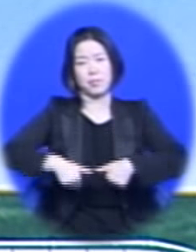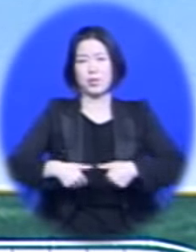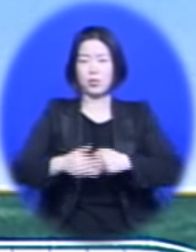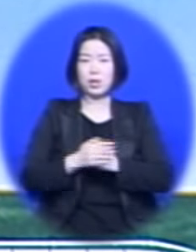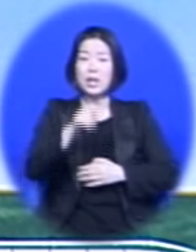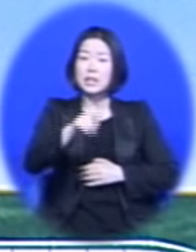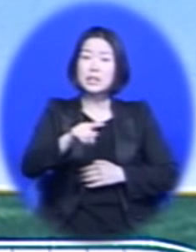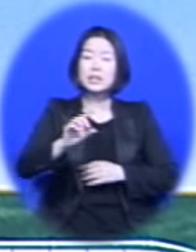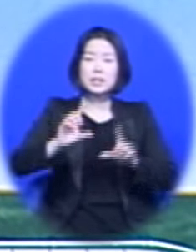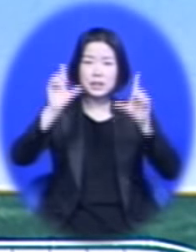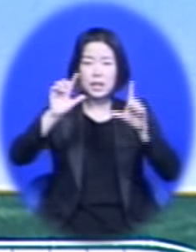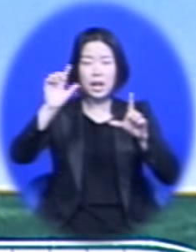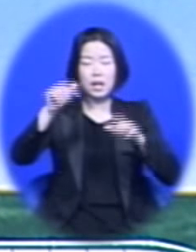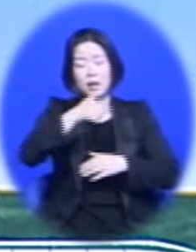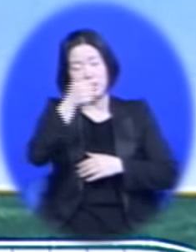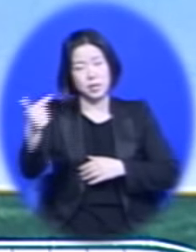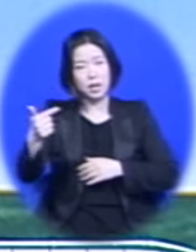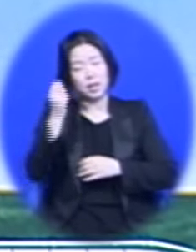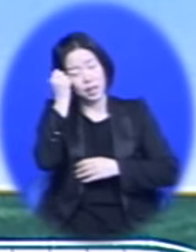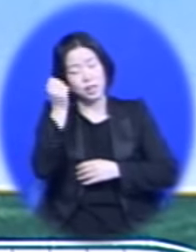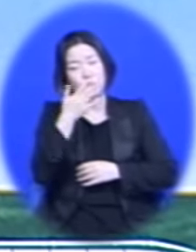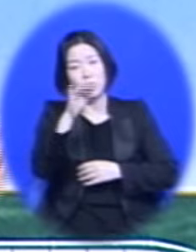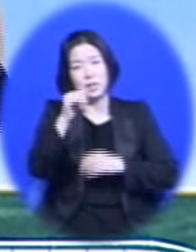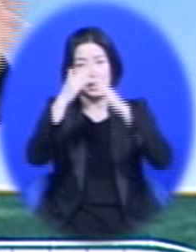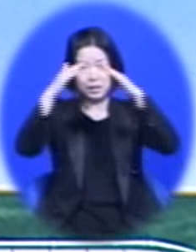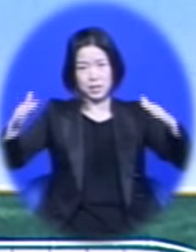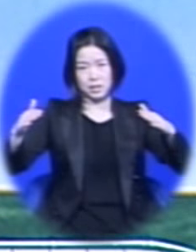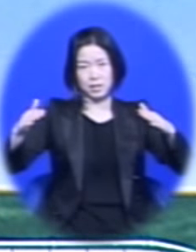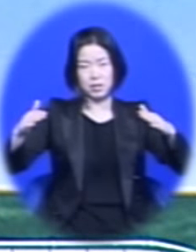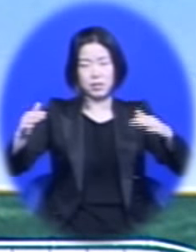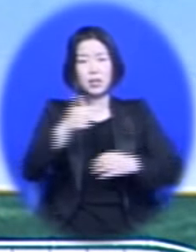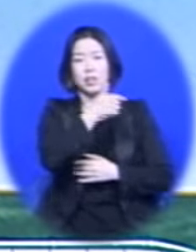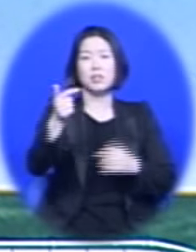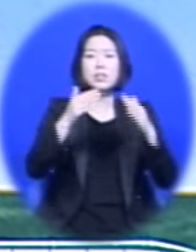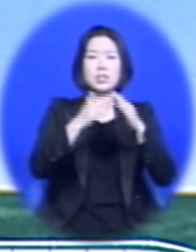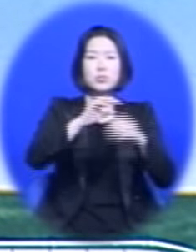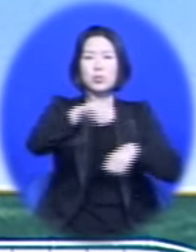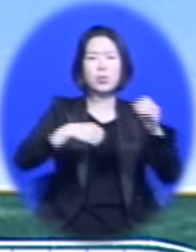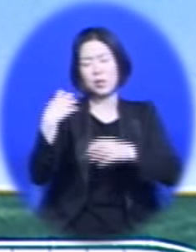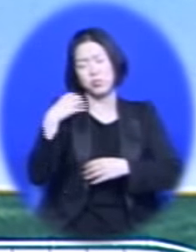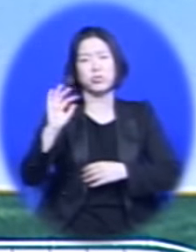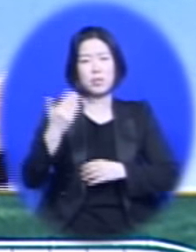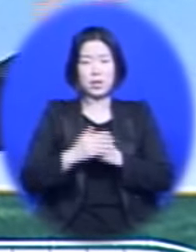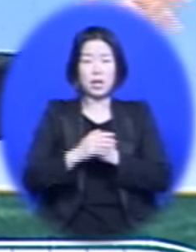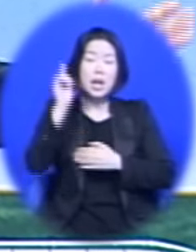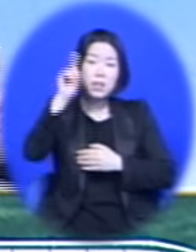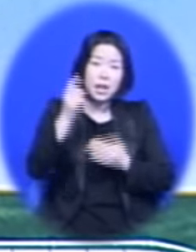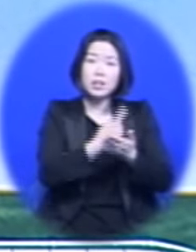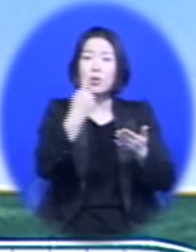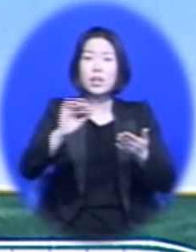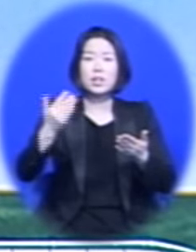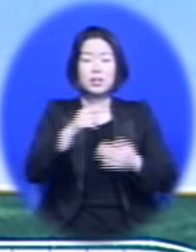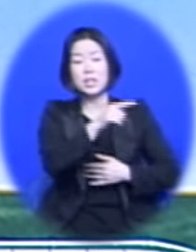그날 밤을 내가 지날 수 있는 장막만 있으면 되는, 큰 집은 오히려 부담스러워요. 내일 떠나야 되는데 이 집을